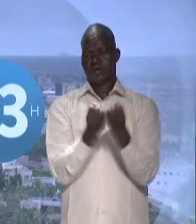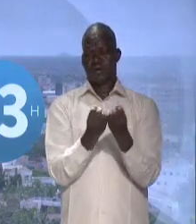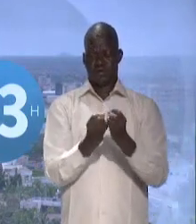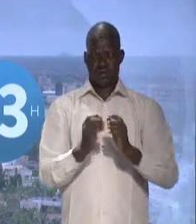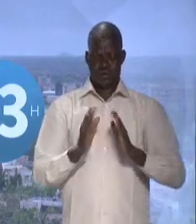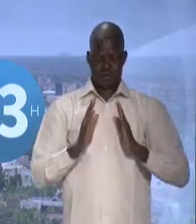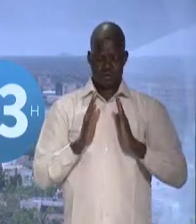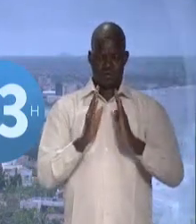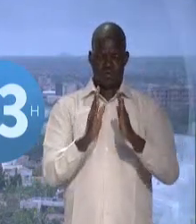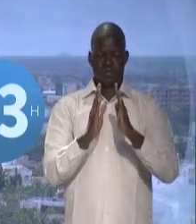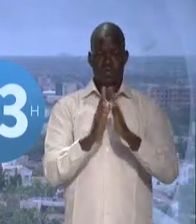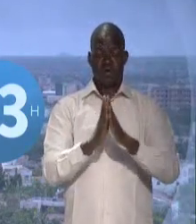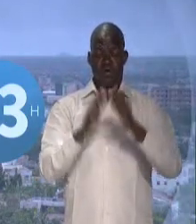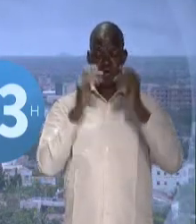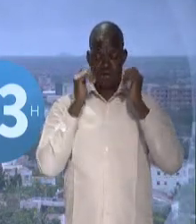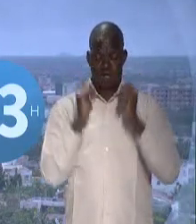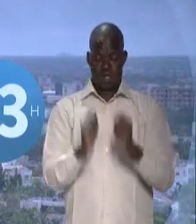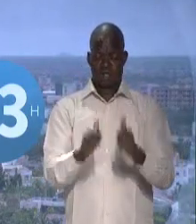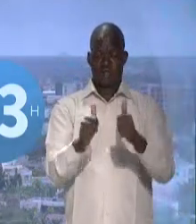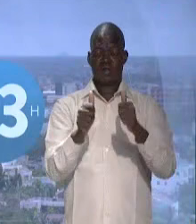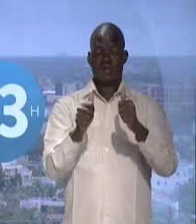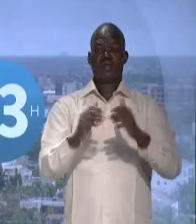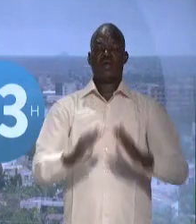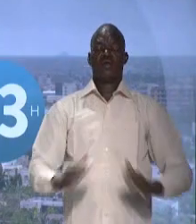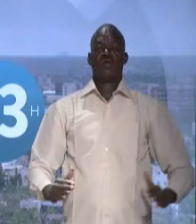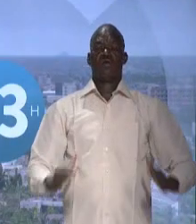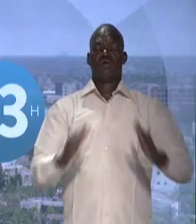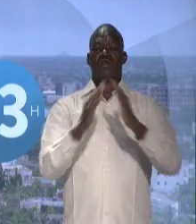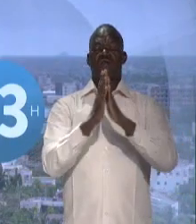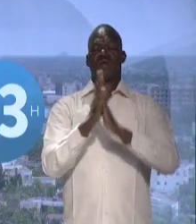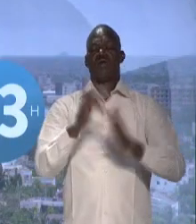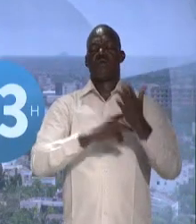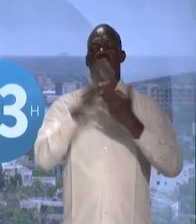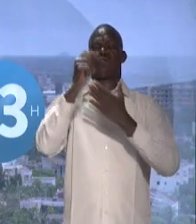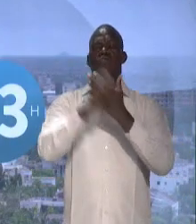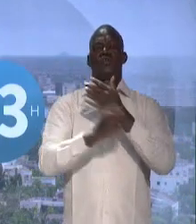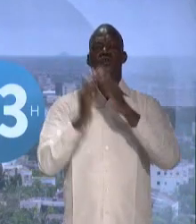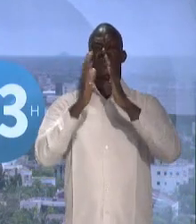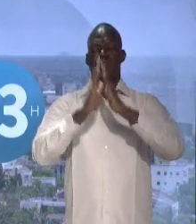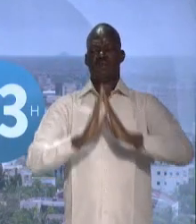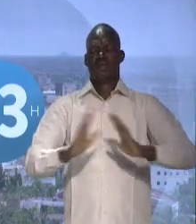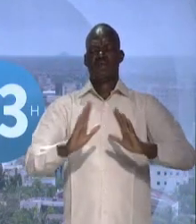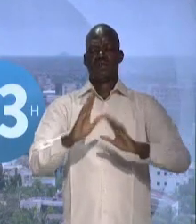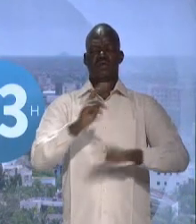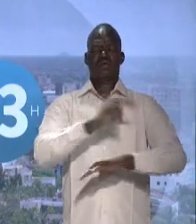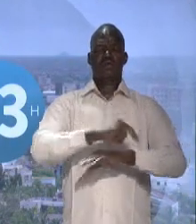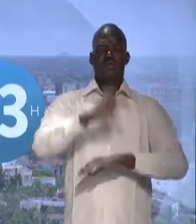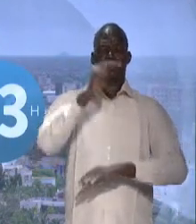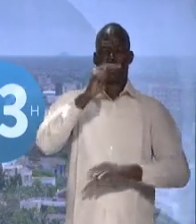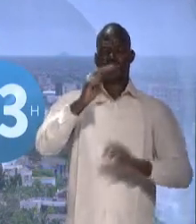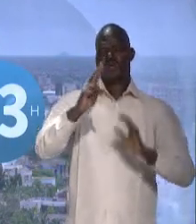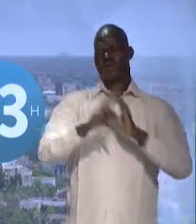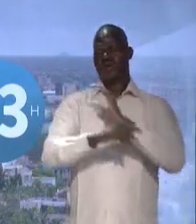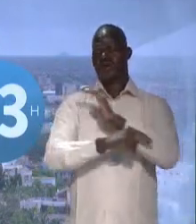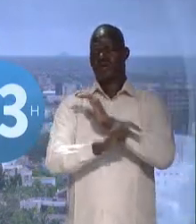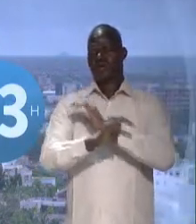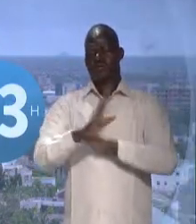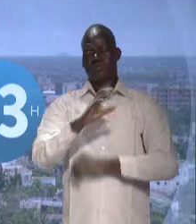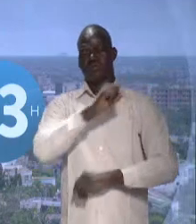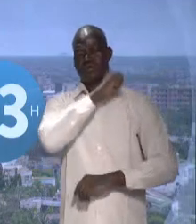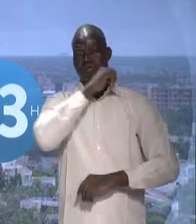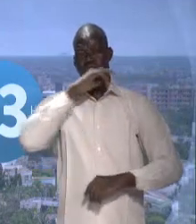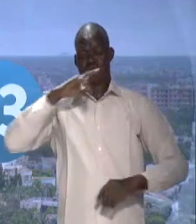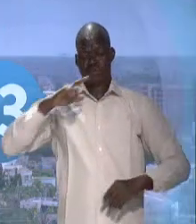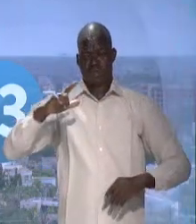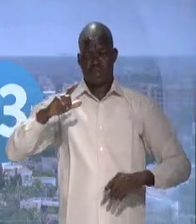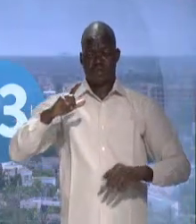vraiment accélérer le relèvement. Le projet de stabilisation du Nord concerne la région de l'Iptako-Gourma, à